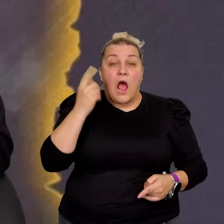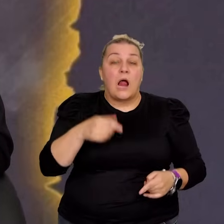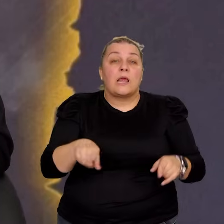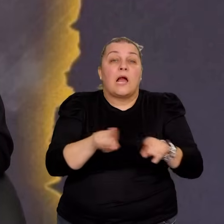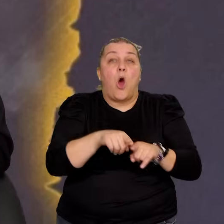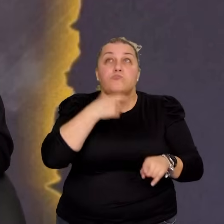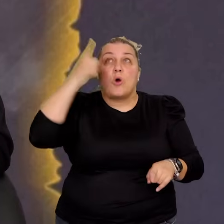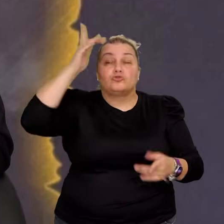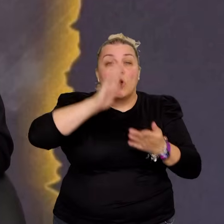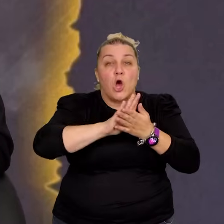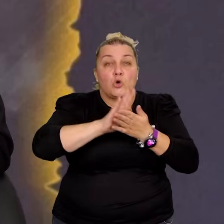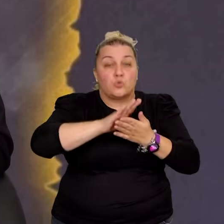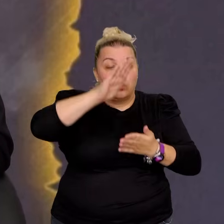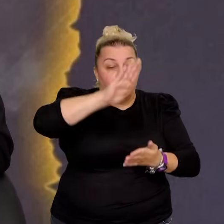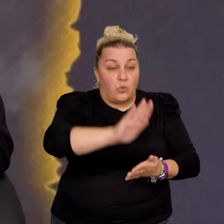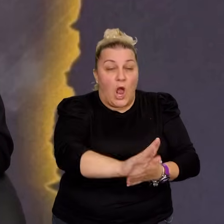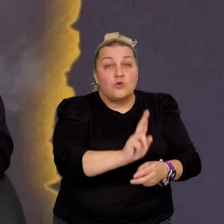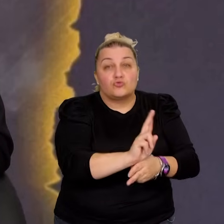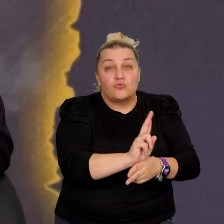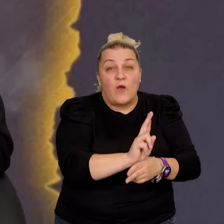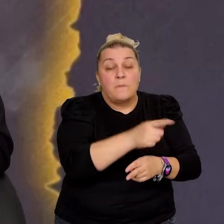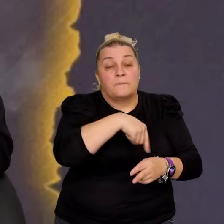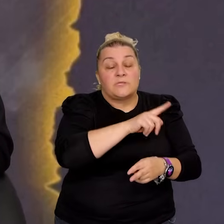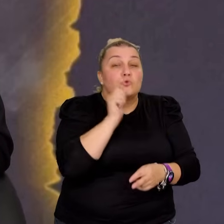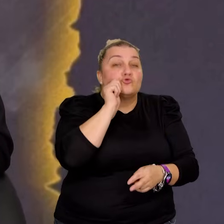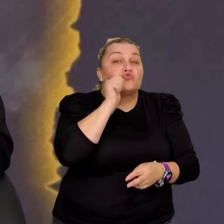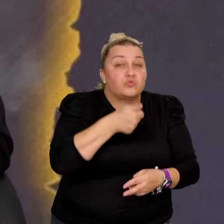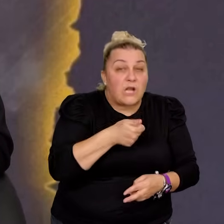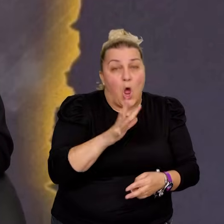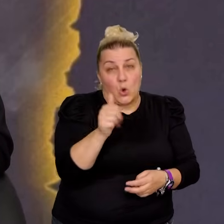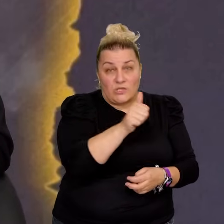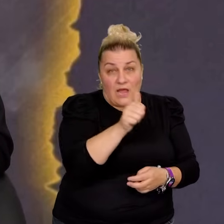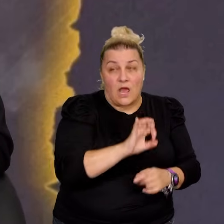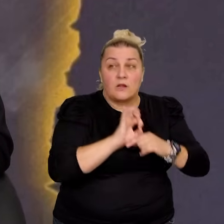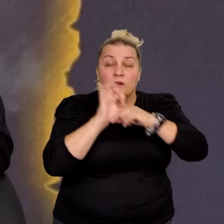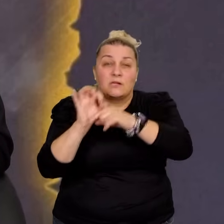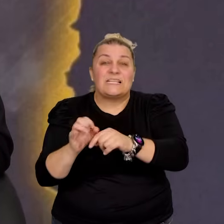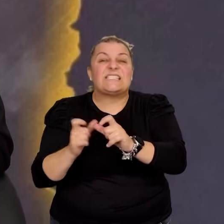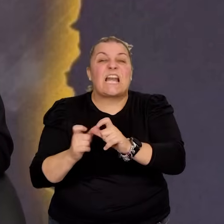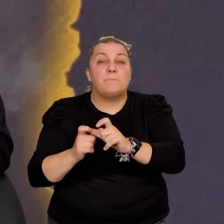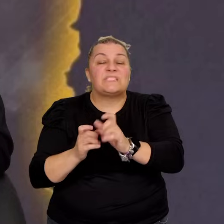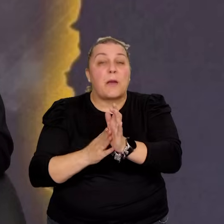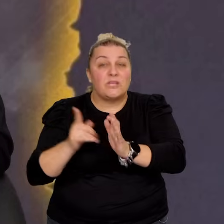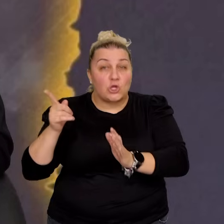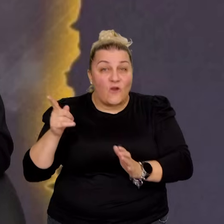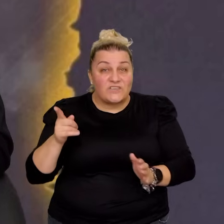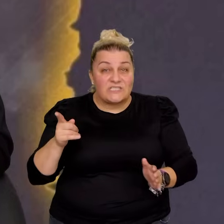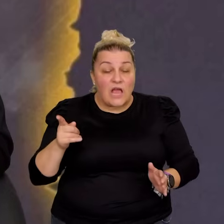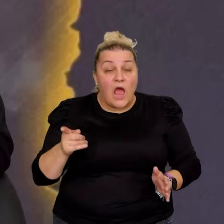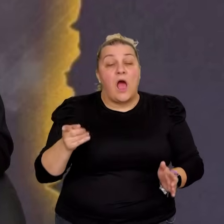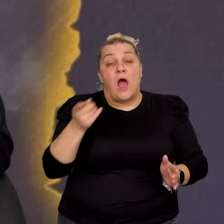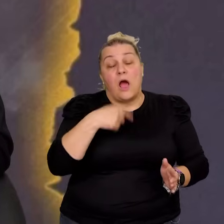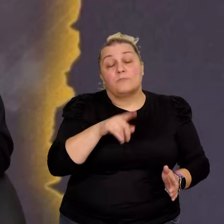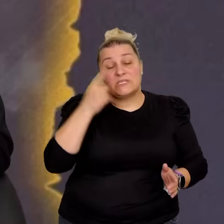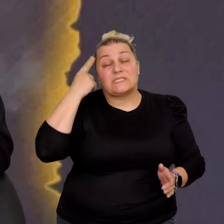spustila se na nas i tako da smo mi sutra dan negdje oko jedan odvedeni u Sremsku Mitrovicu, a